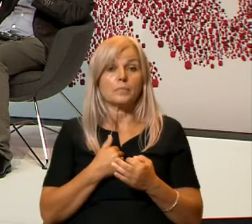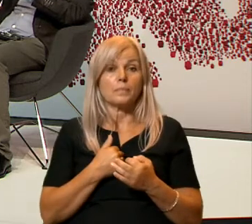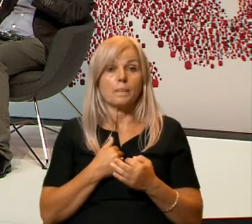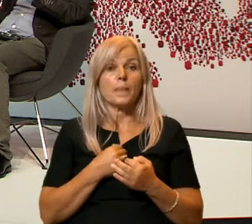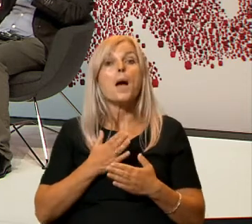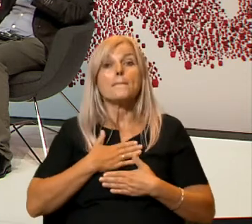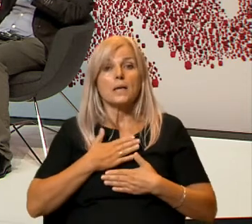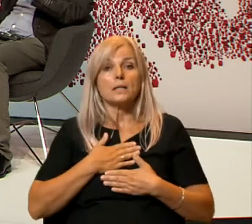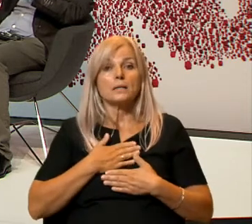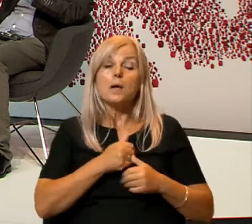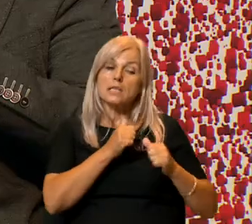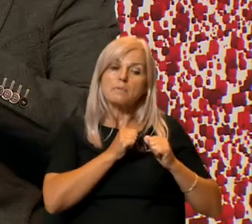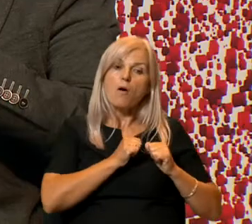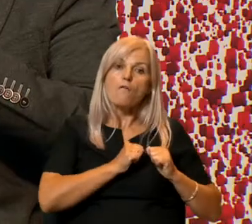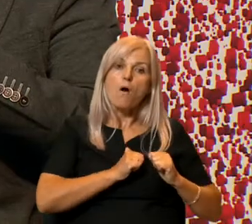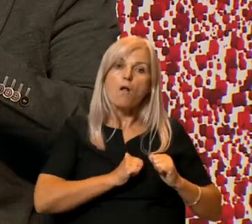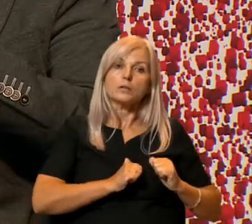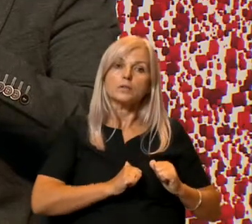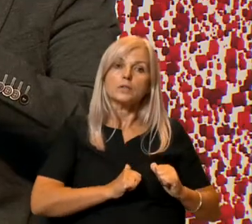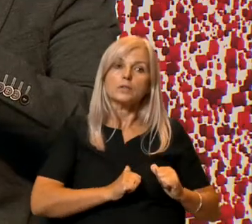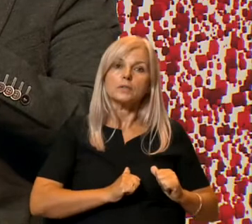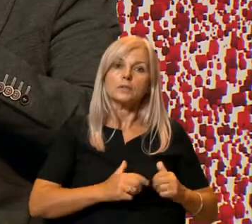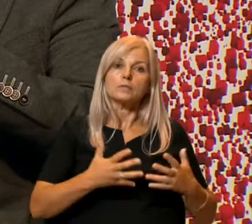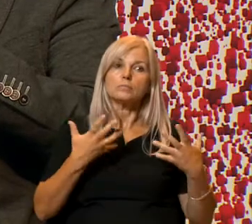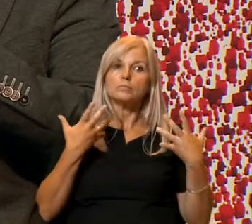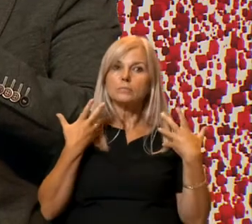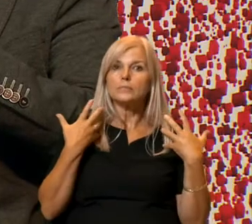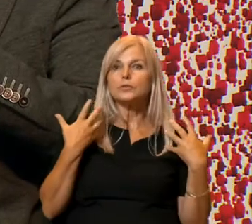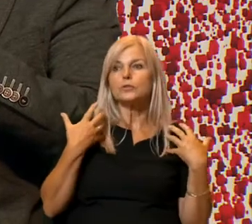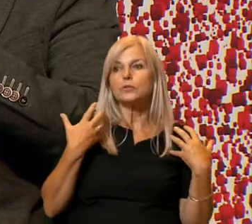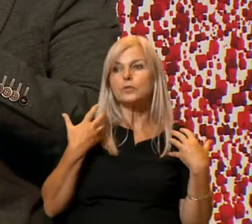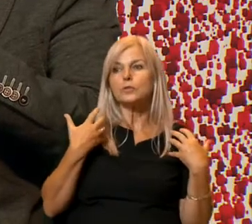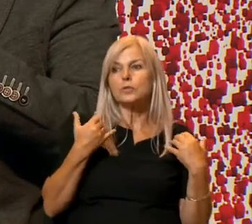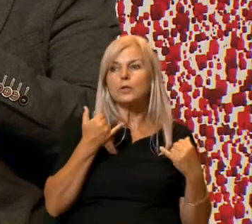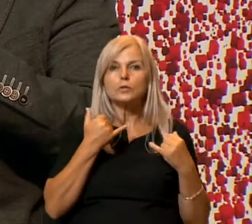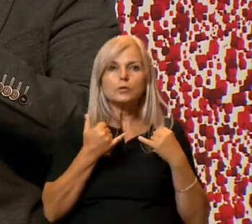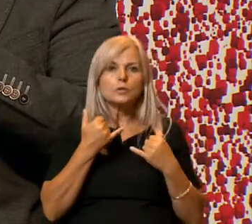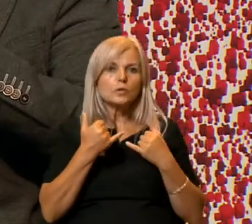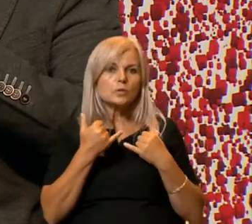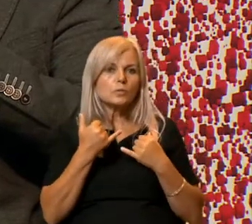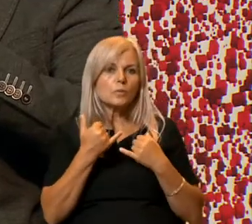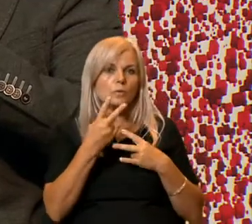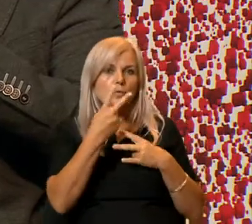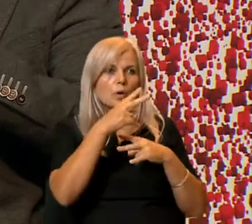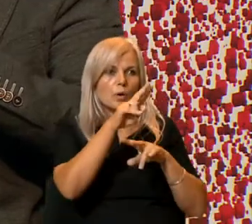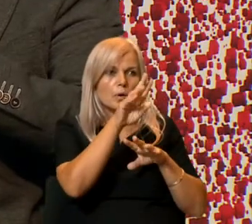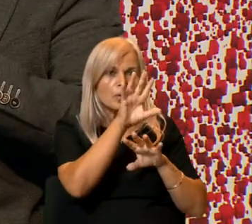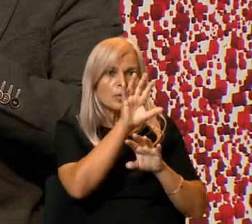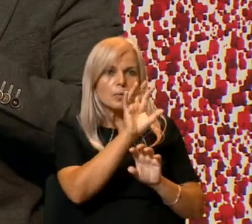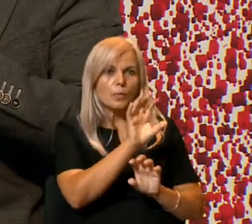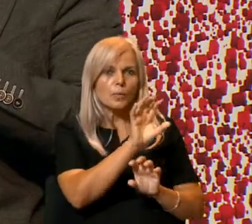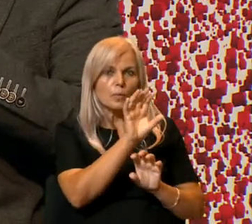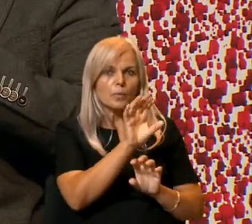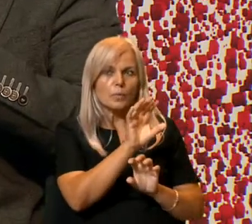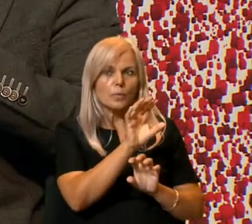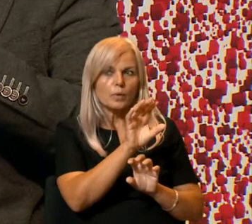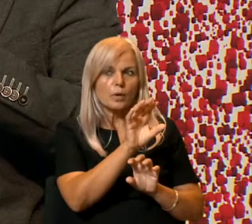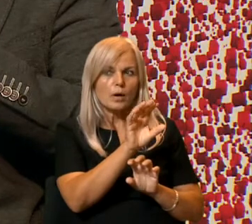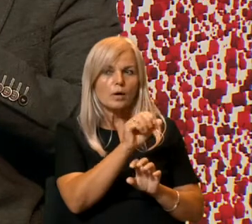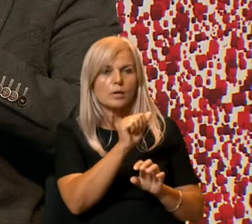mieliśmy spowolnienie życia, jeśli spojrzymy na przepływ